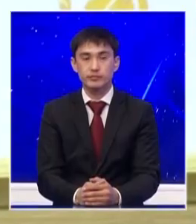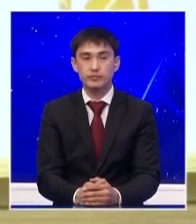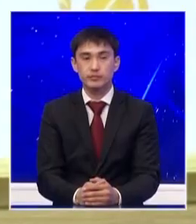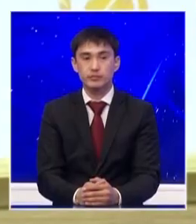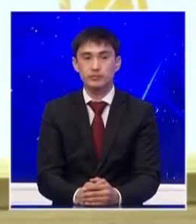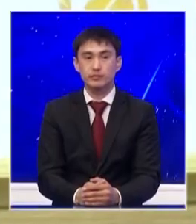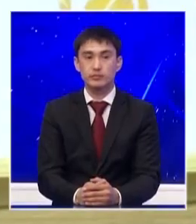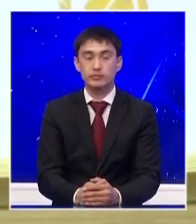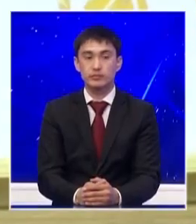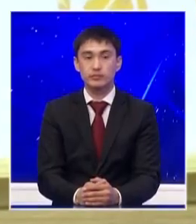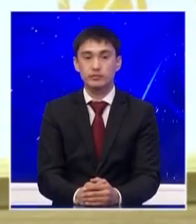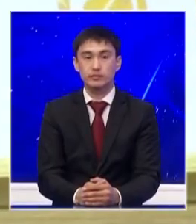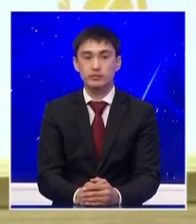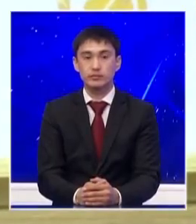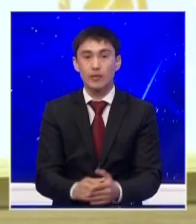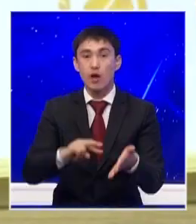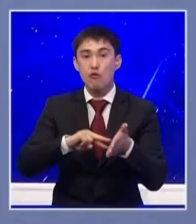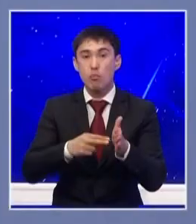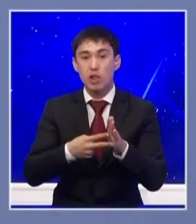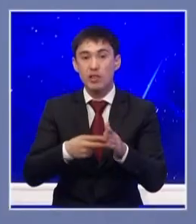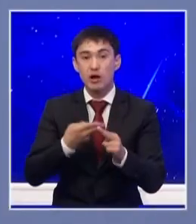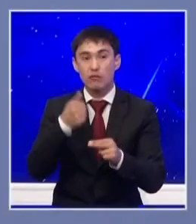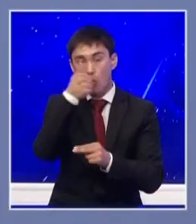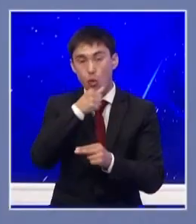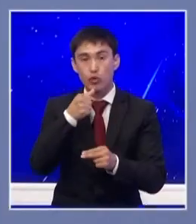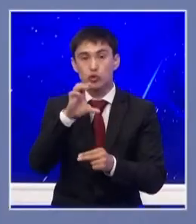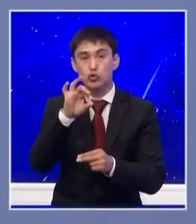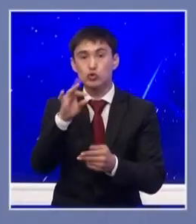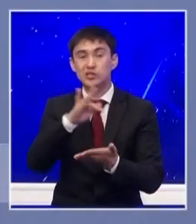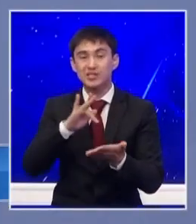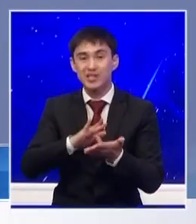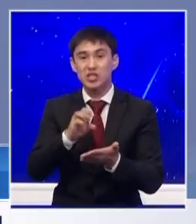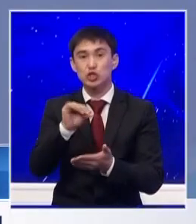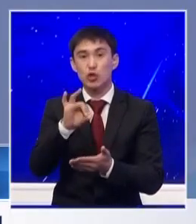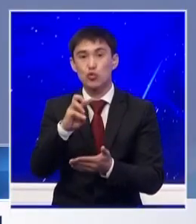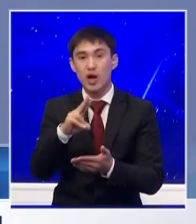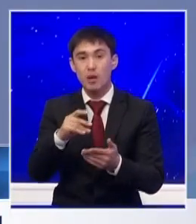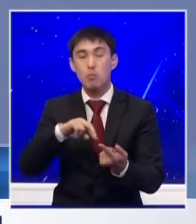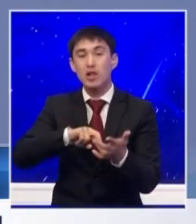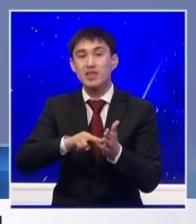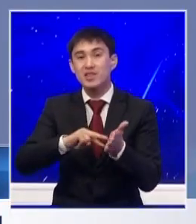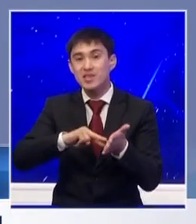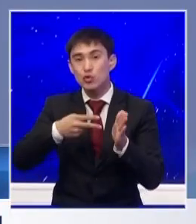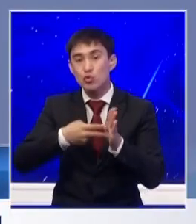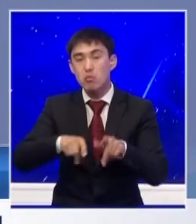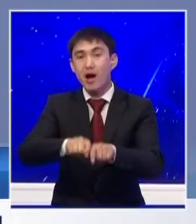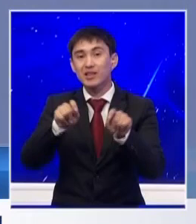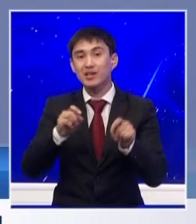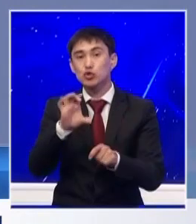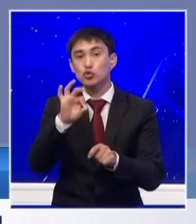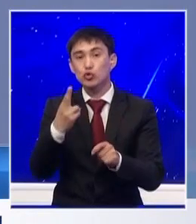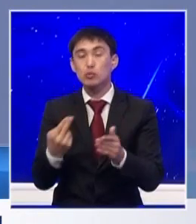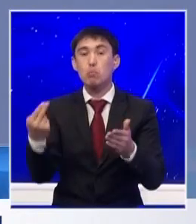в планах этого года в социальном центре жан-мия мы планируем открыть социальный магазин с целью